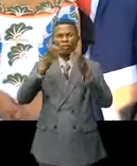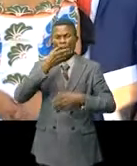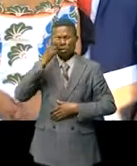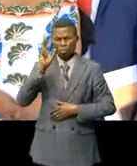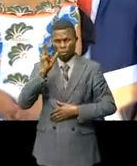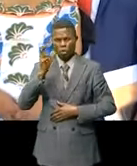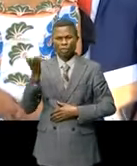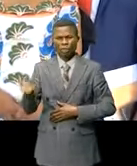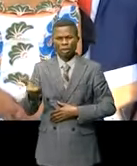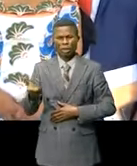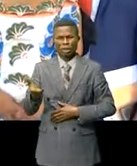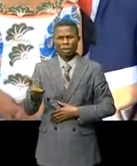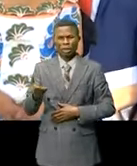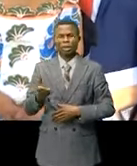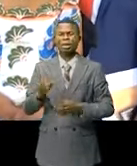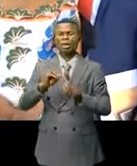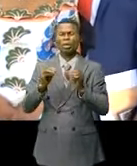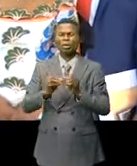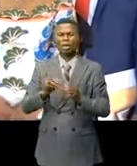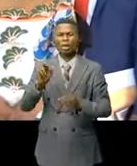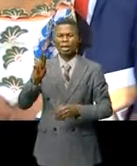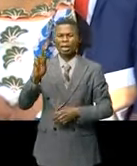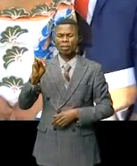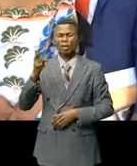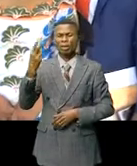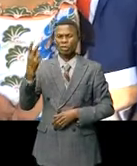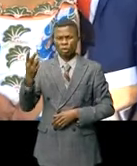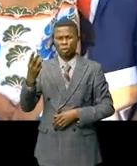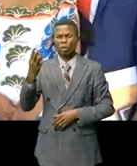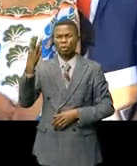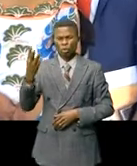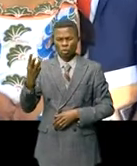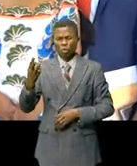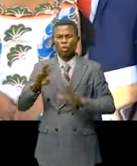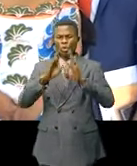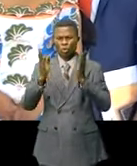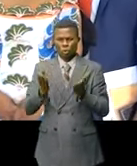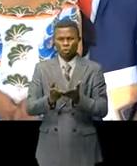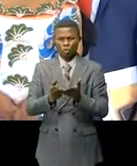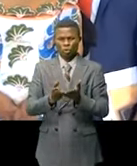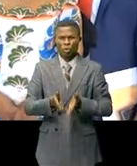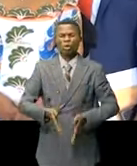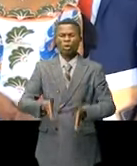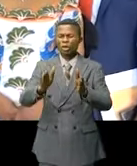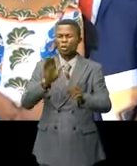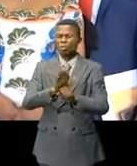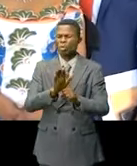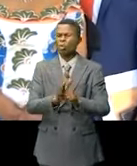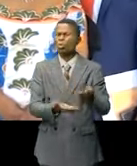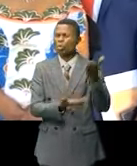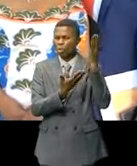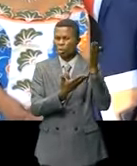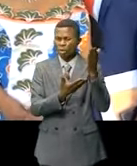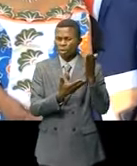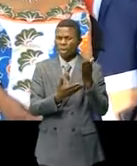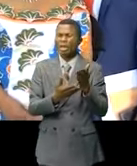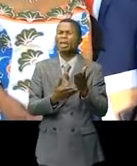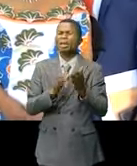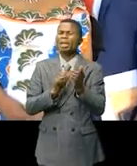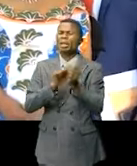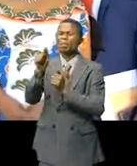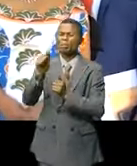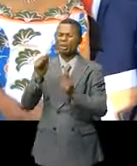RN5, la RN2 et 3. Donc, et toutes ces routes sont des routes plus ou moins prioritaires qui partent d'autres pays